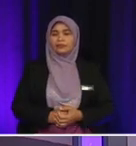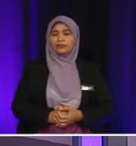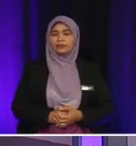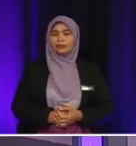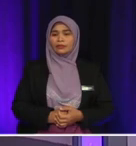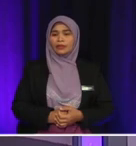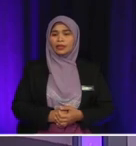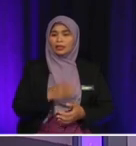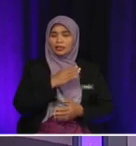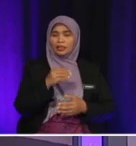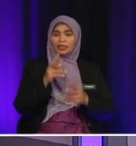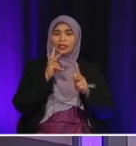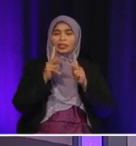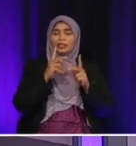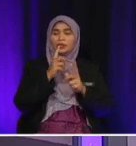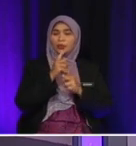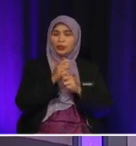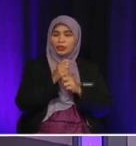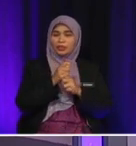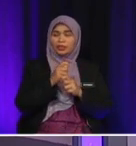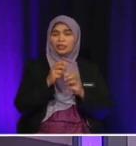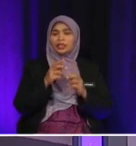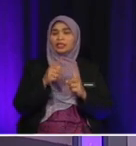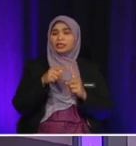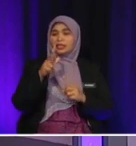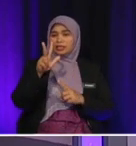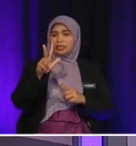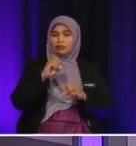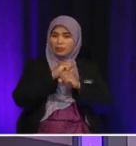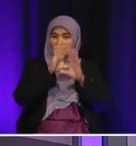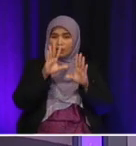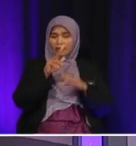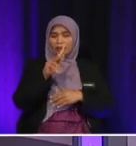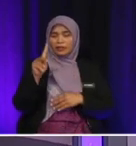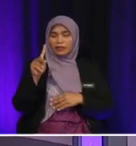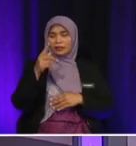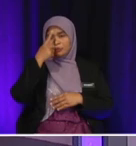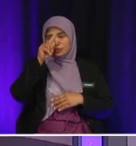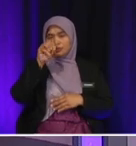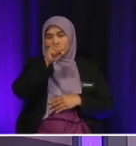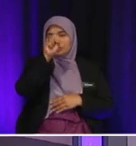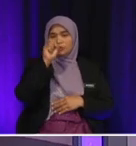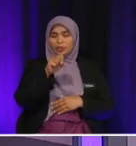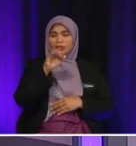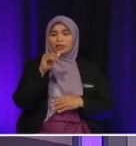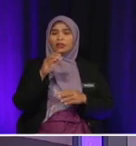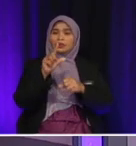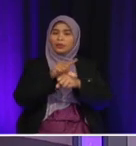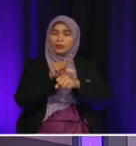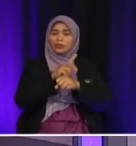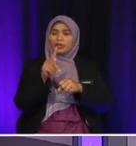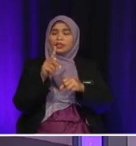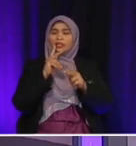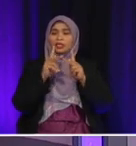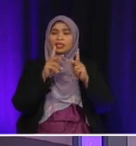ya dan kata tugas yang ketiga ialah Terangkan untuk soalan yang menggunakan kata